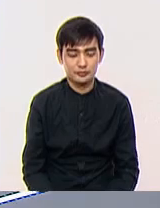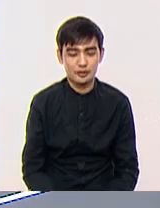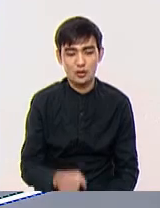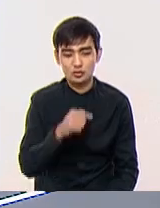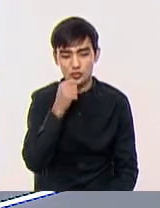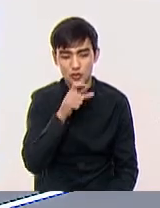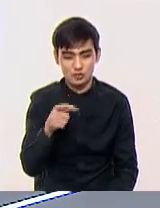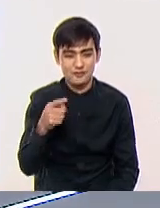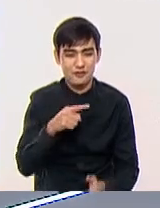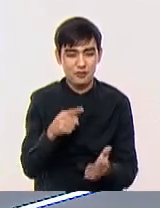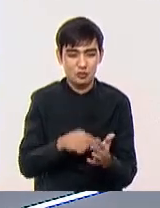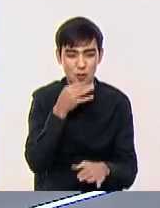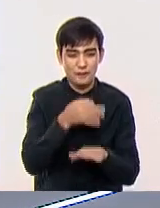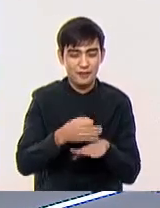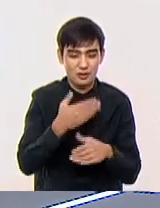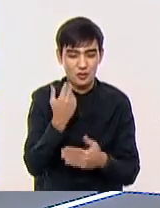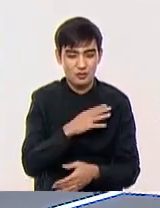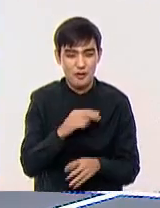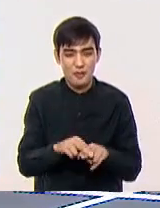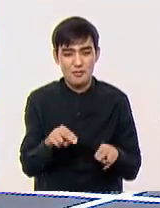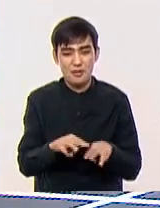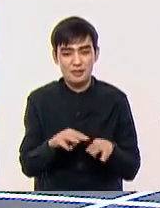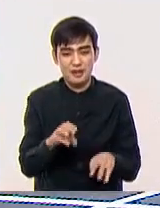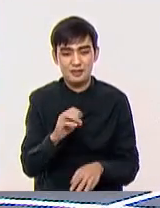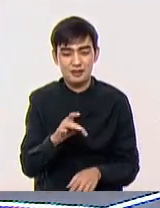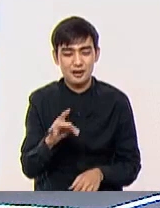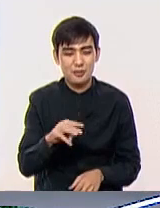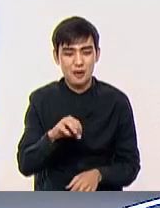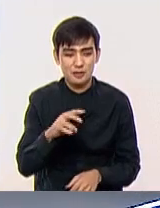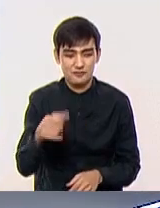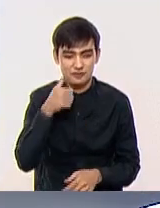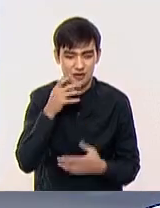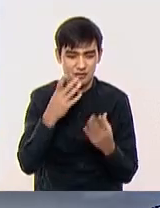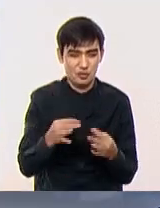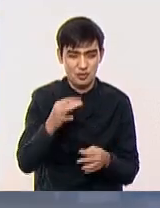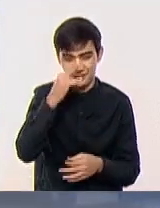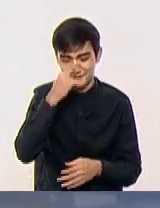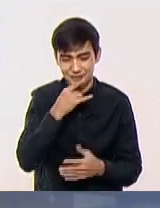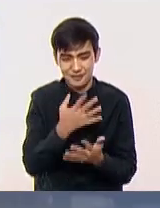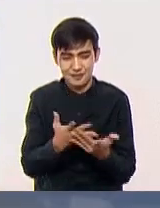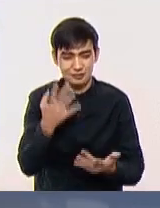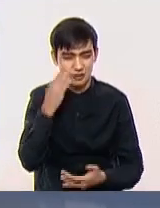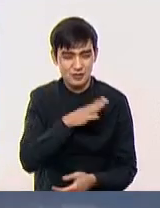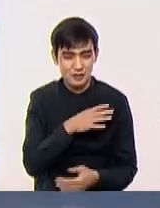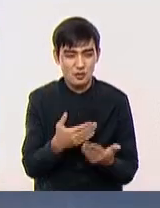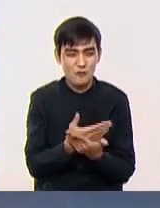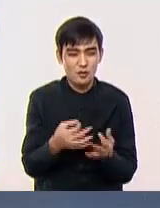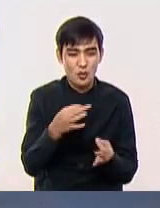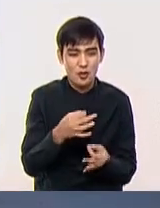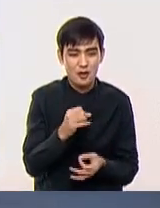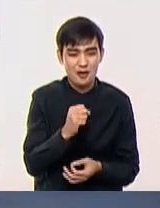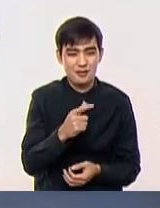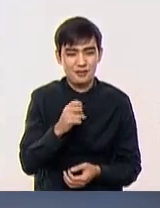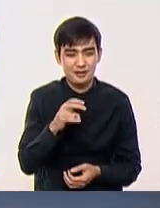Ал журналистердің сұрағына жауап бермей кеткен премьер-министр Асқар Маминнің әрекетін кешелі бері қазақстандықтар қызу талқылап жатыр. Информбюро ақпараттық